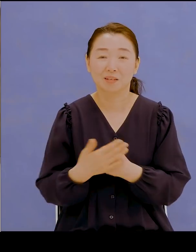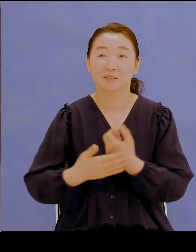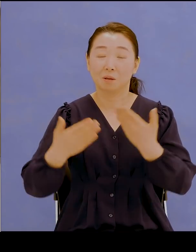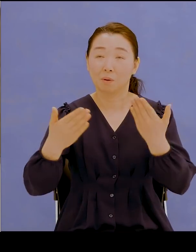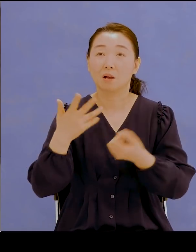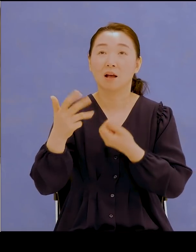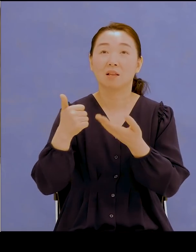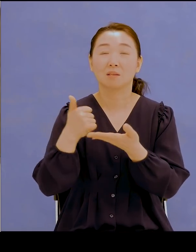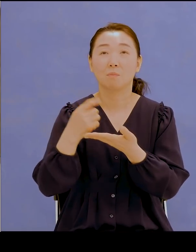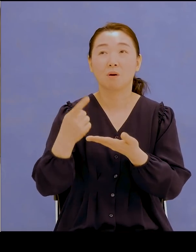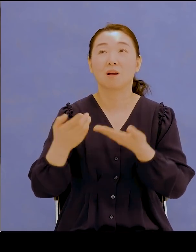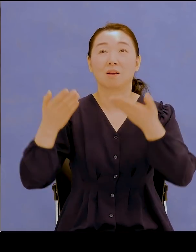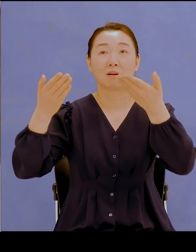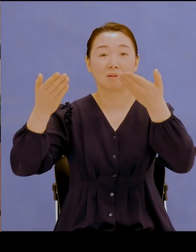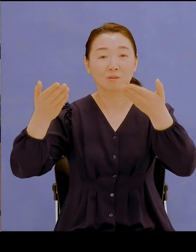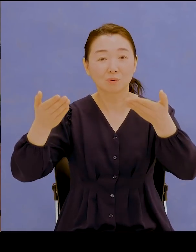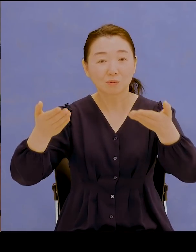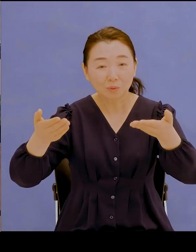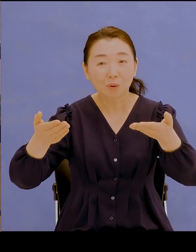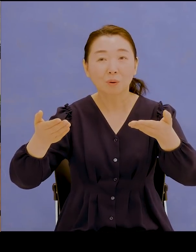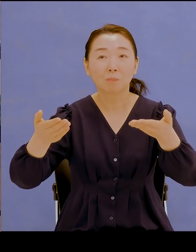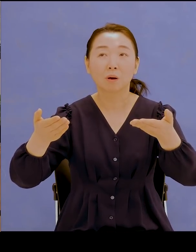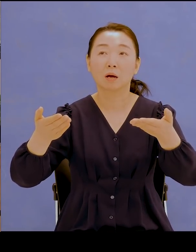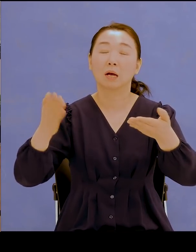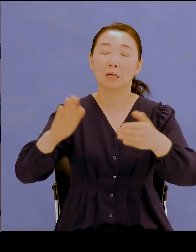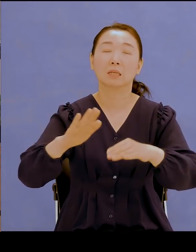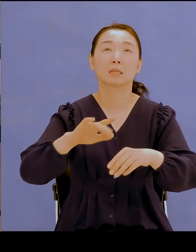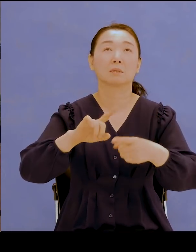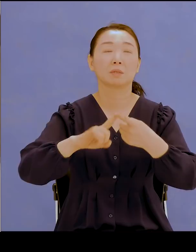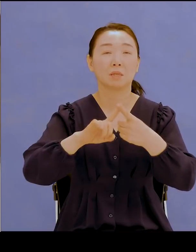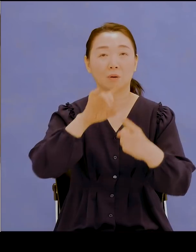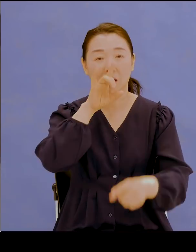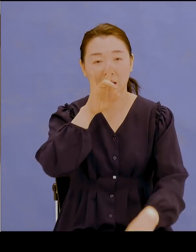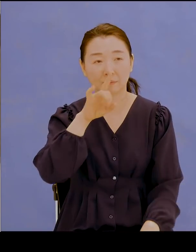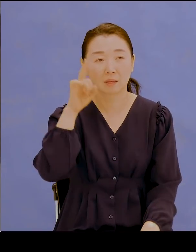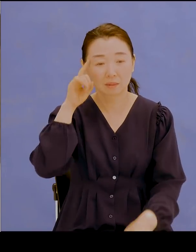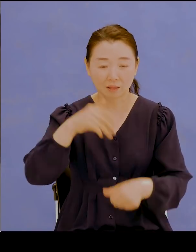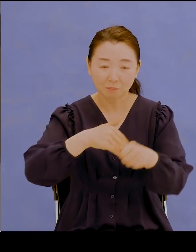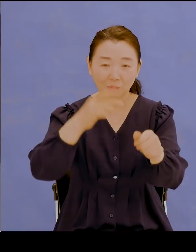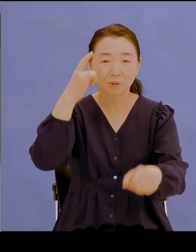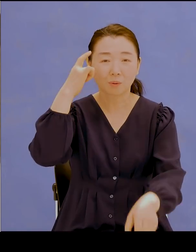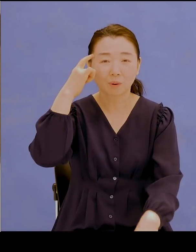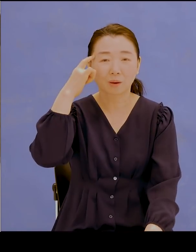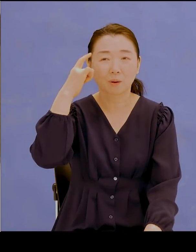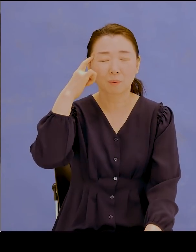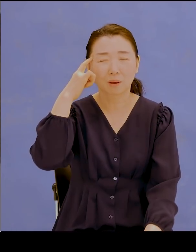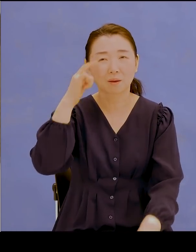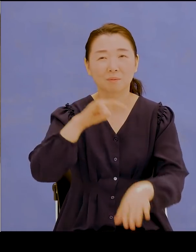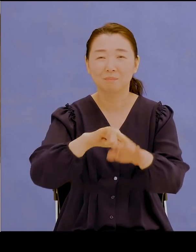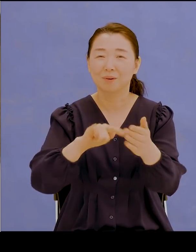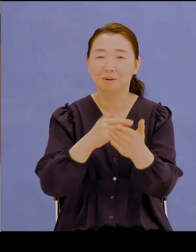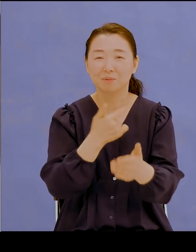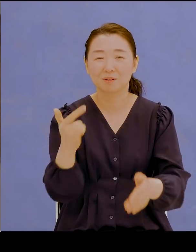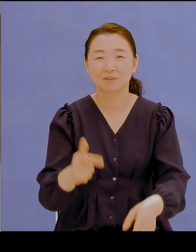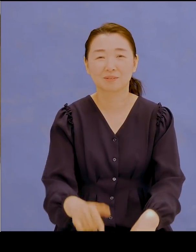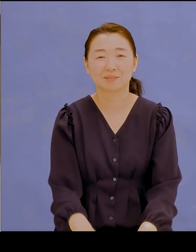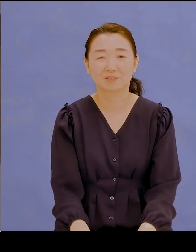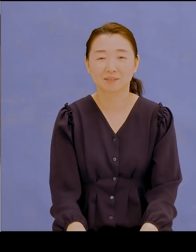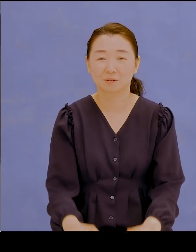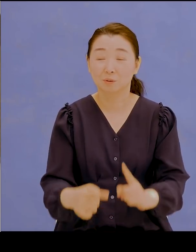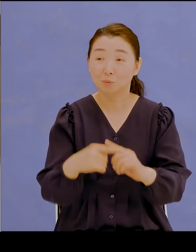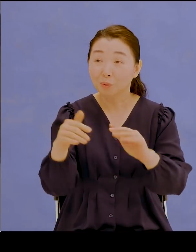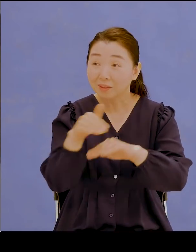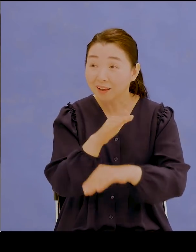받고 제가 하나님한테 뭔가를 해드려야 돼. 내가 이러면 안 돼. 내가 여기 왜 보내주셨겠어요? 약간 그런 마음이 되게 컸을 때였어요. 네. 그래서